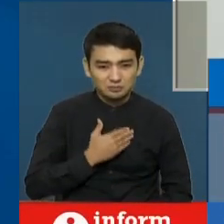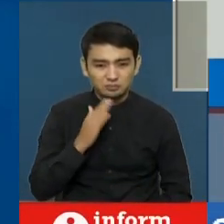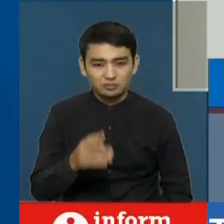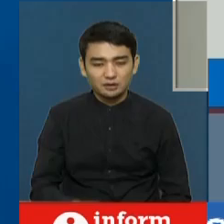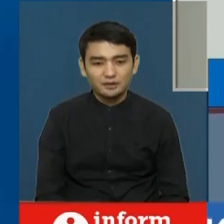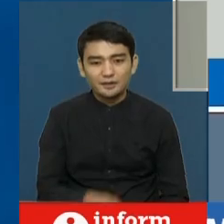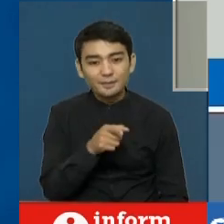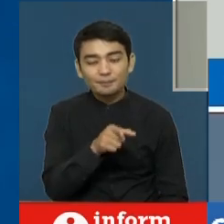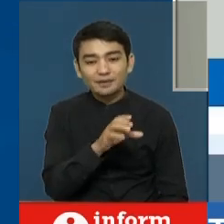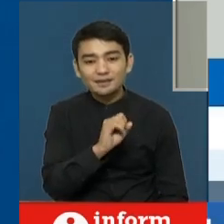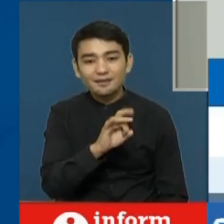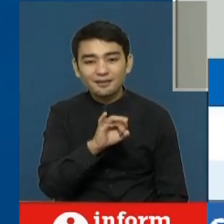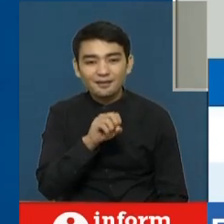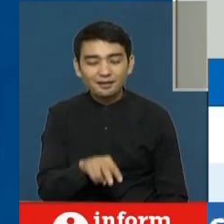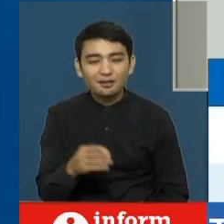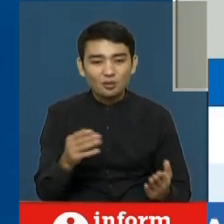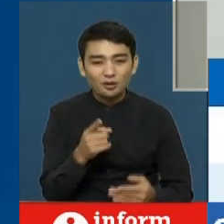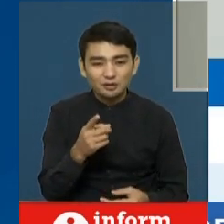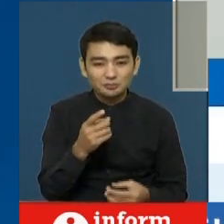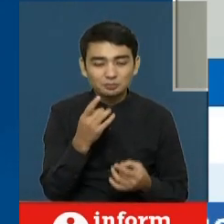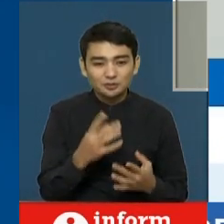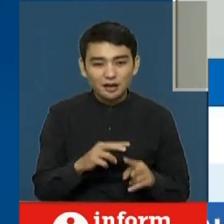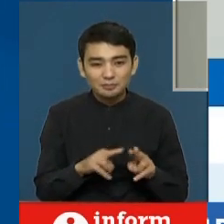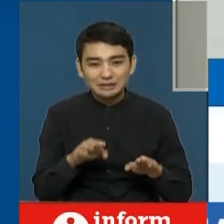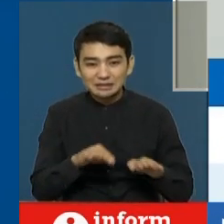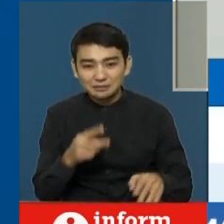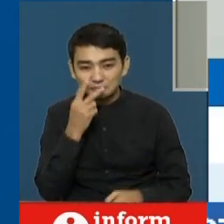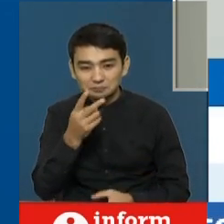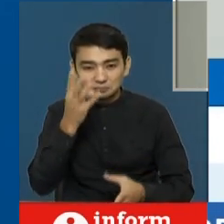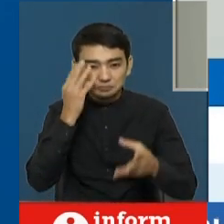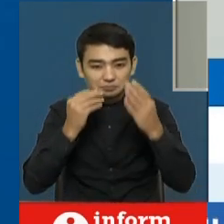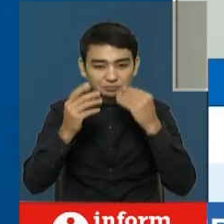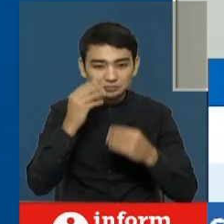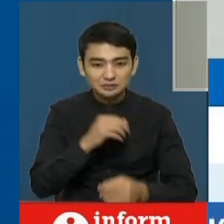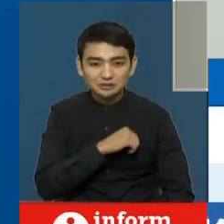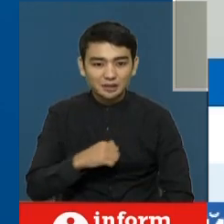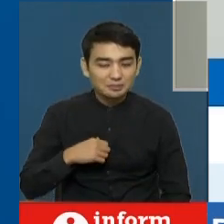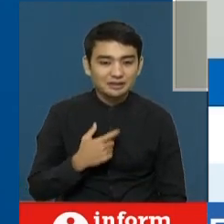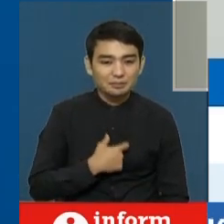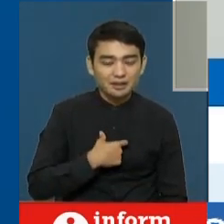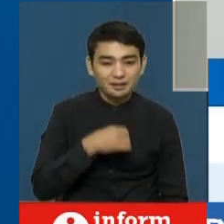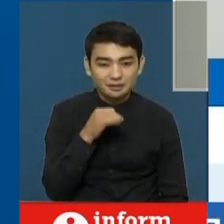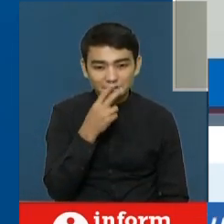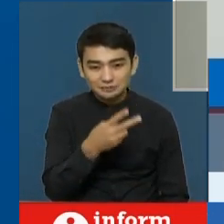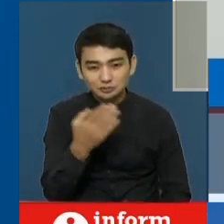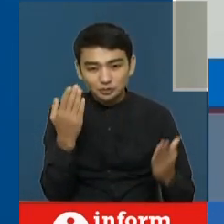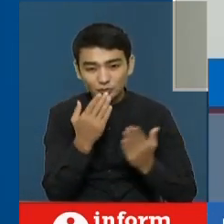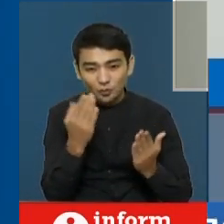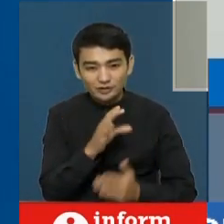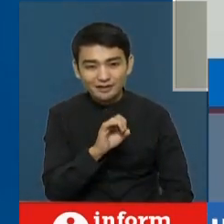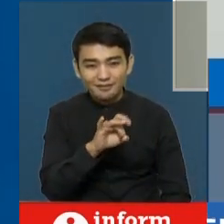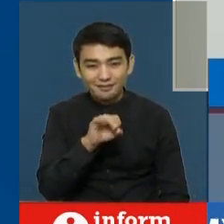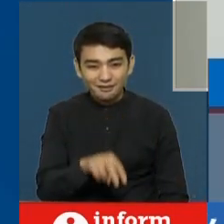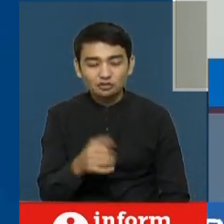сериал, как бы это, знаете, это такая маленькая капелька. На самом деле дети предоставлены сами себе. Помимо сериала, дети